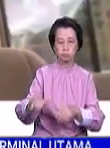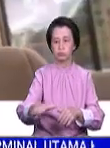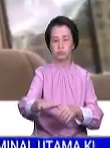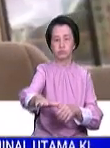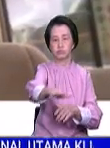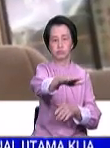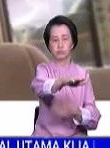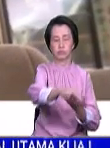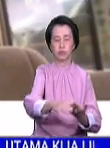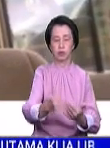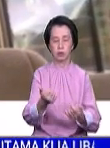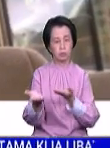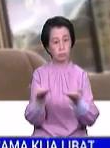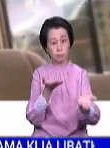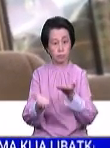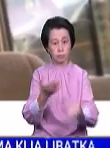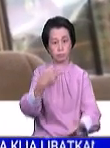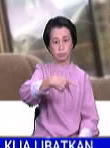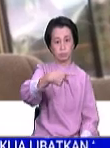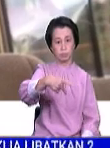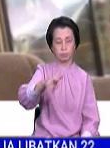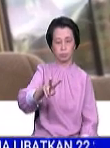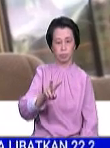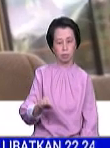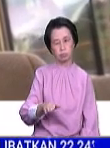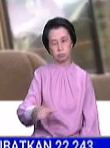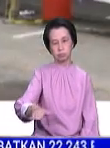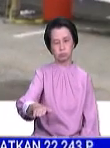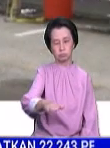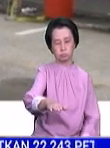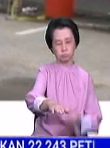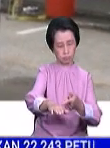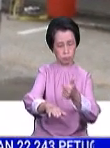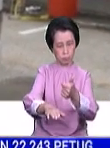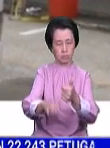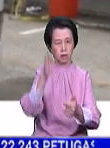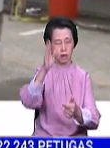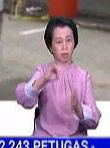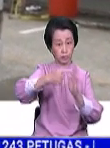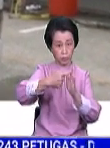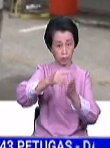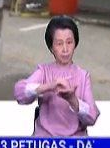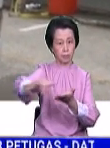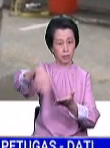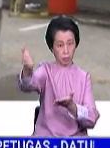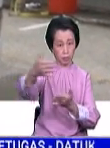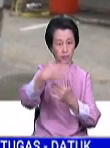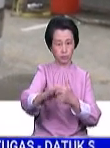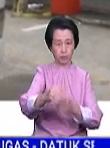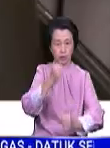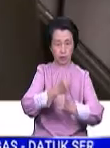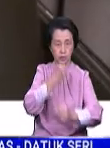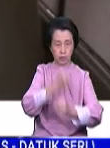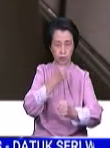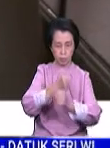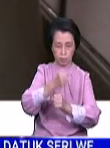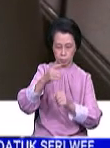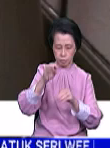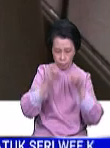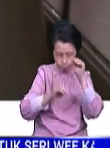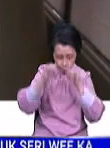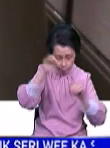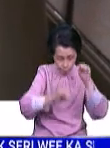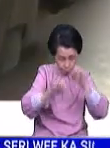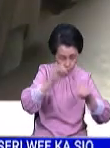Dewan Lakis. Perkhidmatan PPV bergerak ini dijangka beroperasi pada minggu depan selepas kerja-kerja pengubahsuai